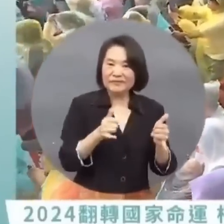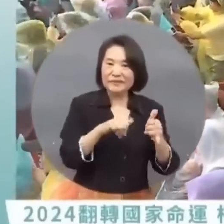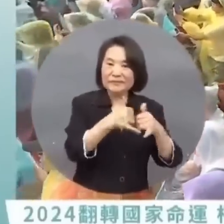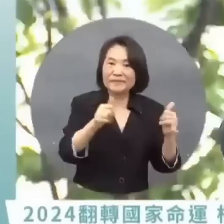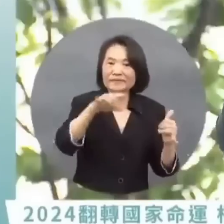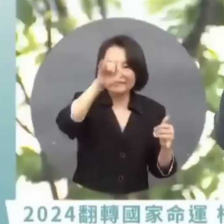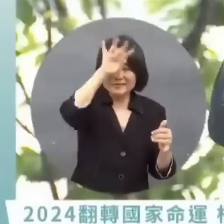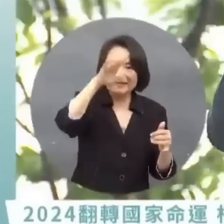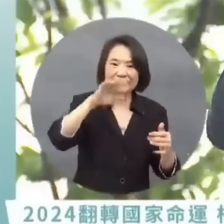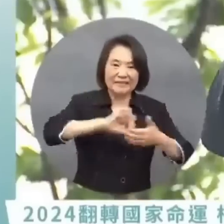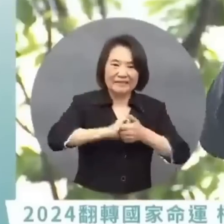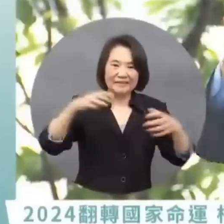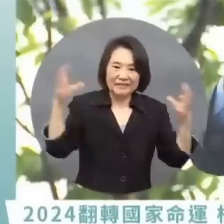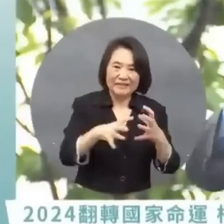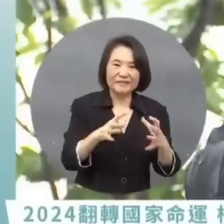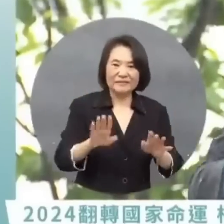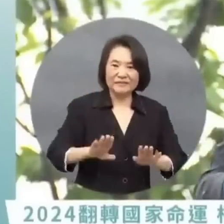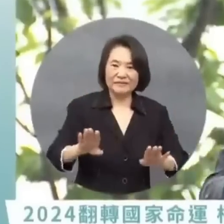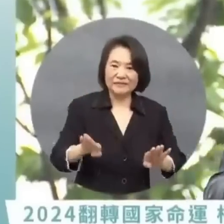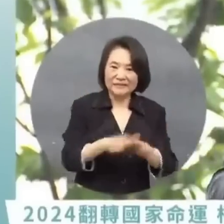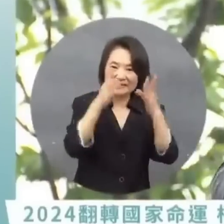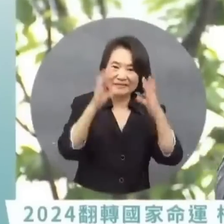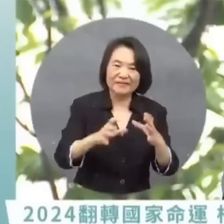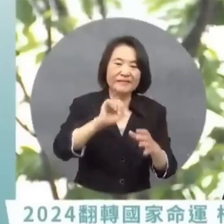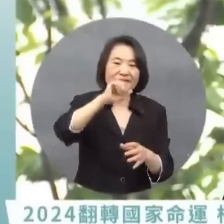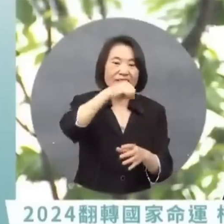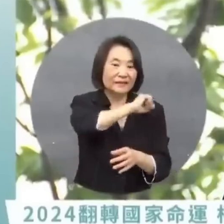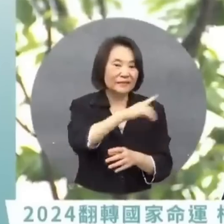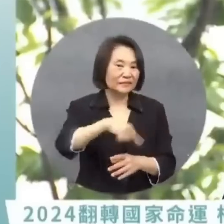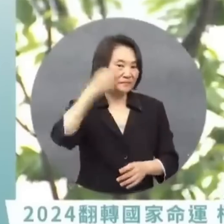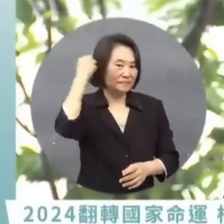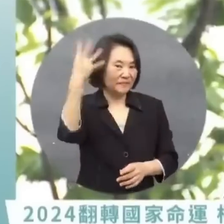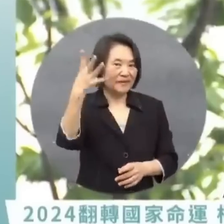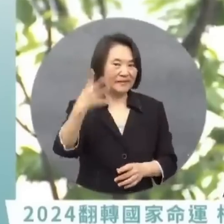同起造新台湾。